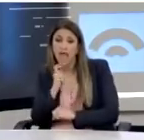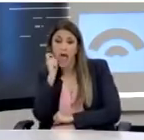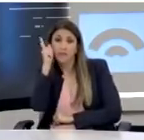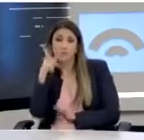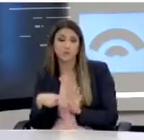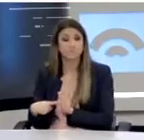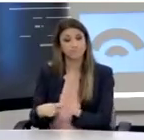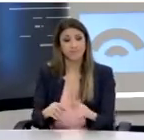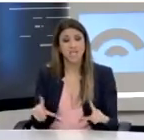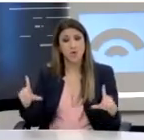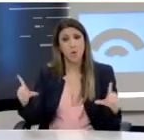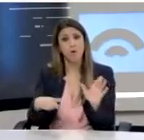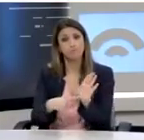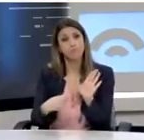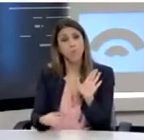εντυπώσεις